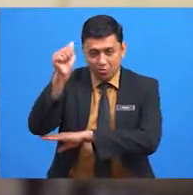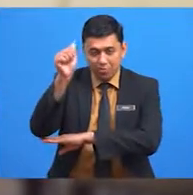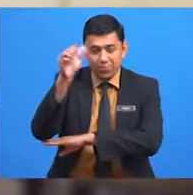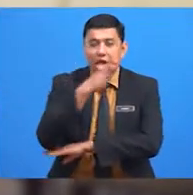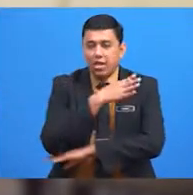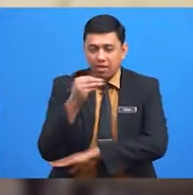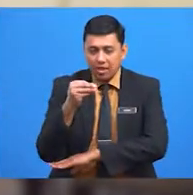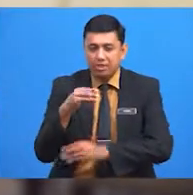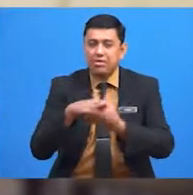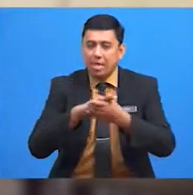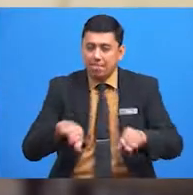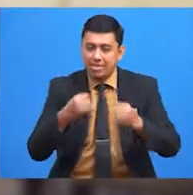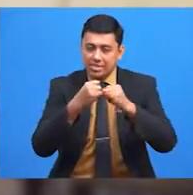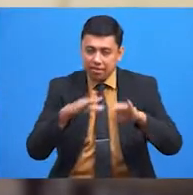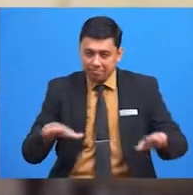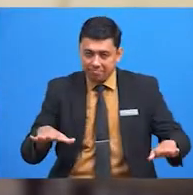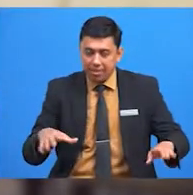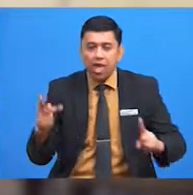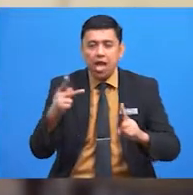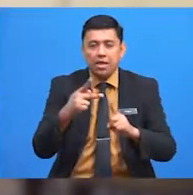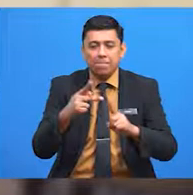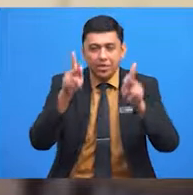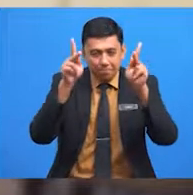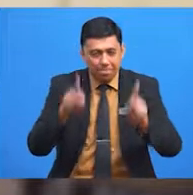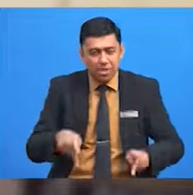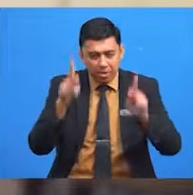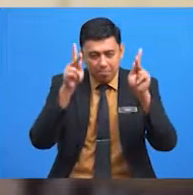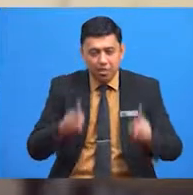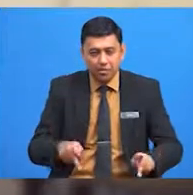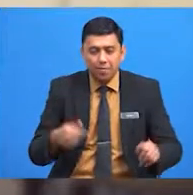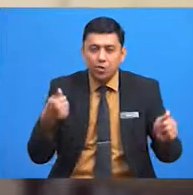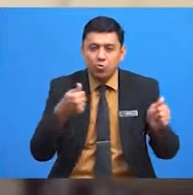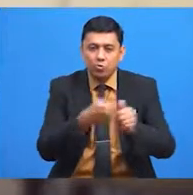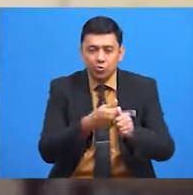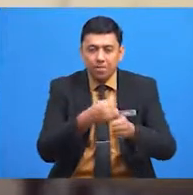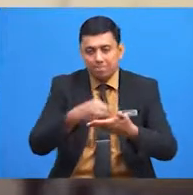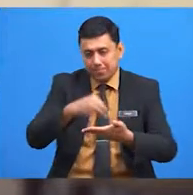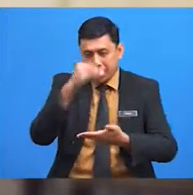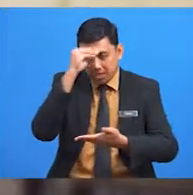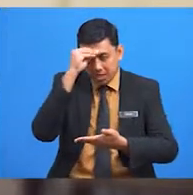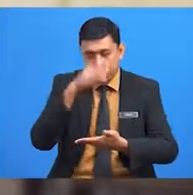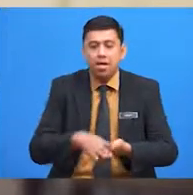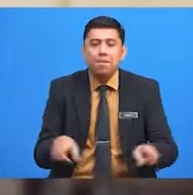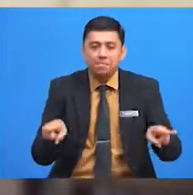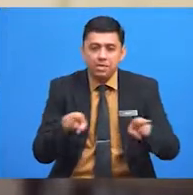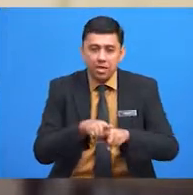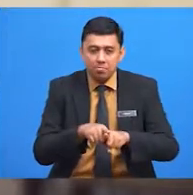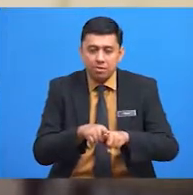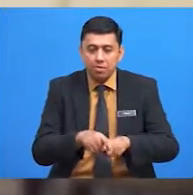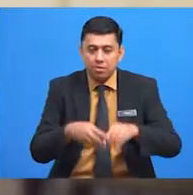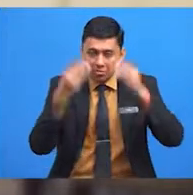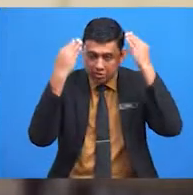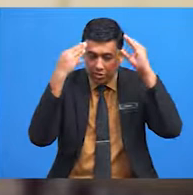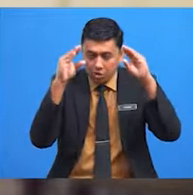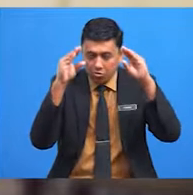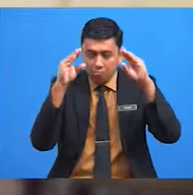Assalamualaikum dan selamat sejahtera kepada pelajar-pelajar yang mengikuti sesi pembelajaran bersama cikgu